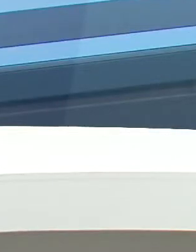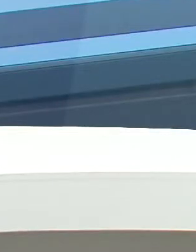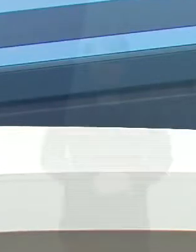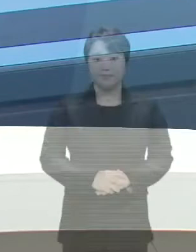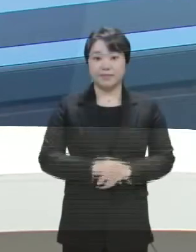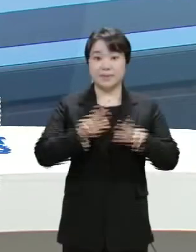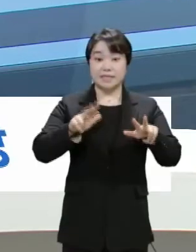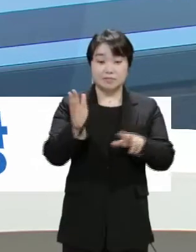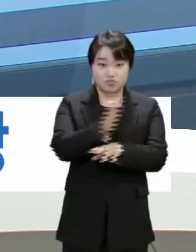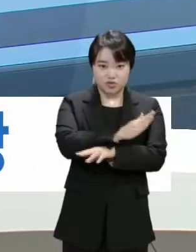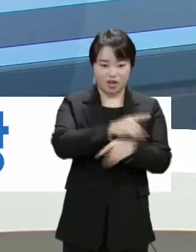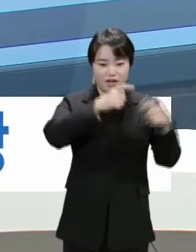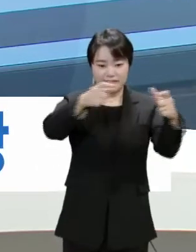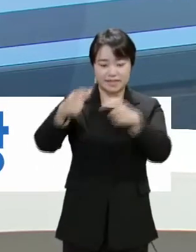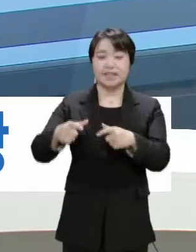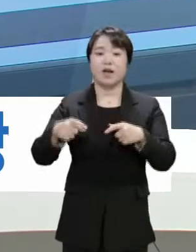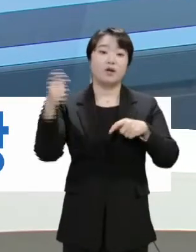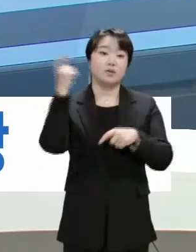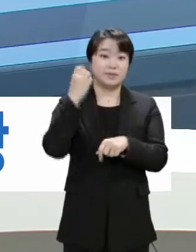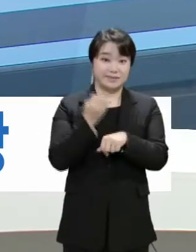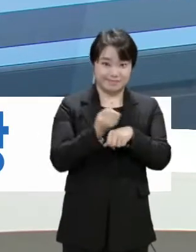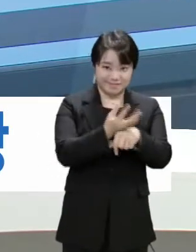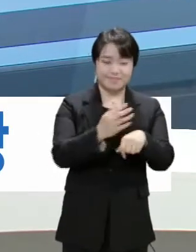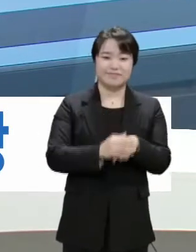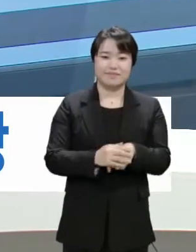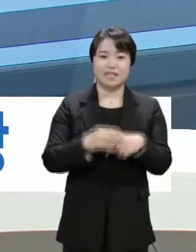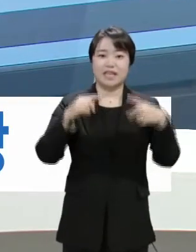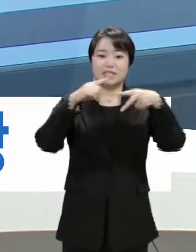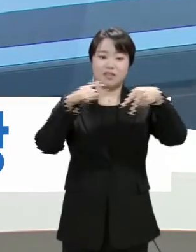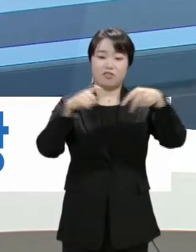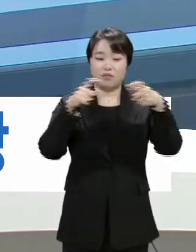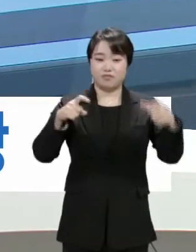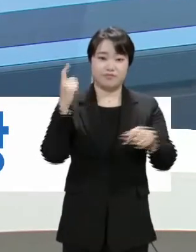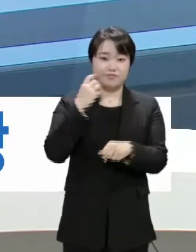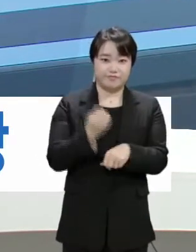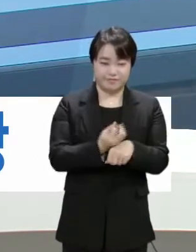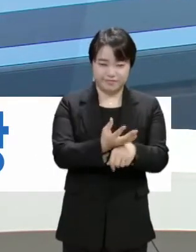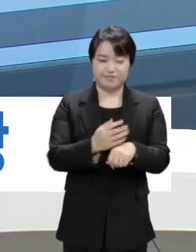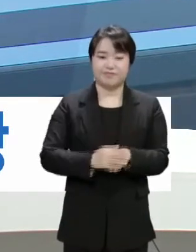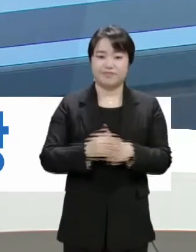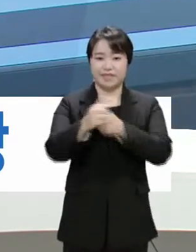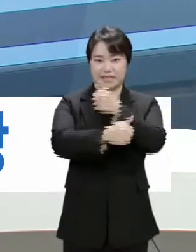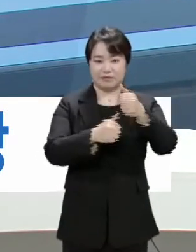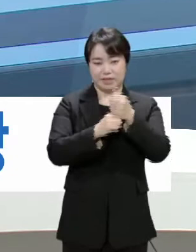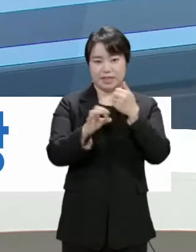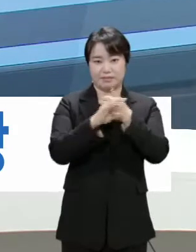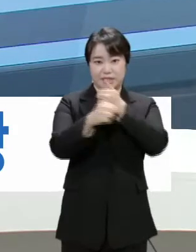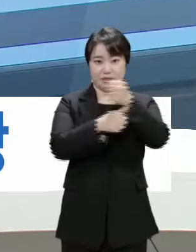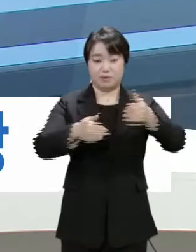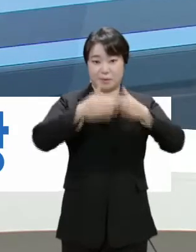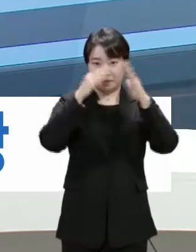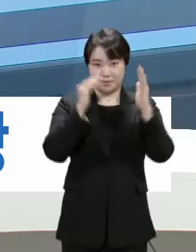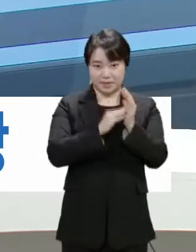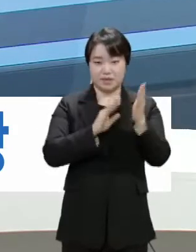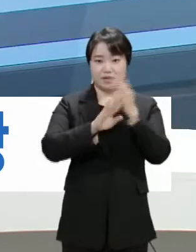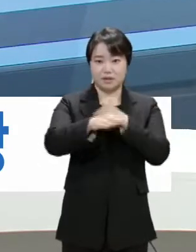네, 지금부터는 자치구 소식 전해드립니다. 서대문구 소식입니다. 서대문구 의회 임시회가